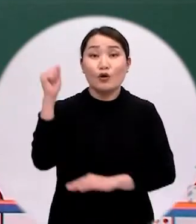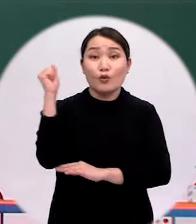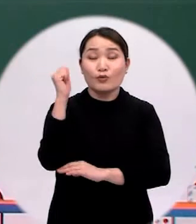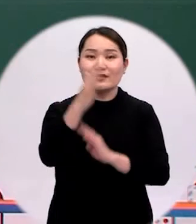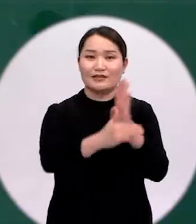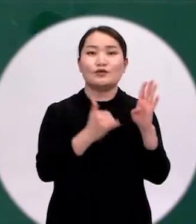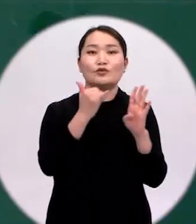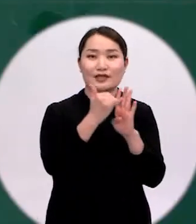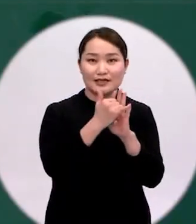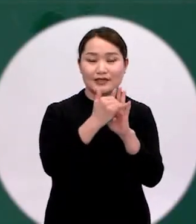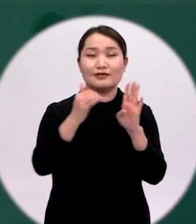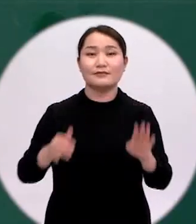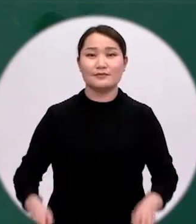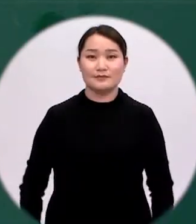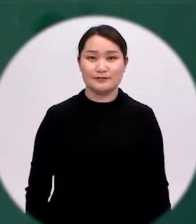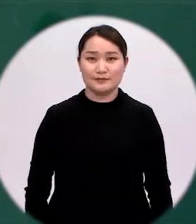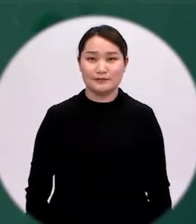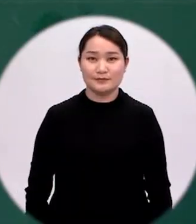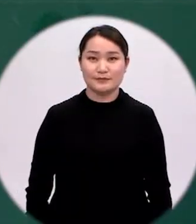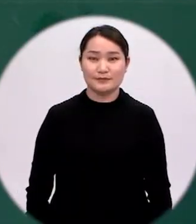Өвлийн үйлрэлт.